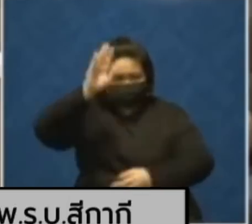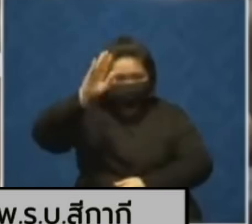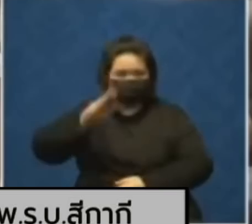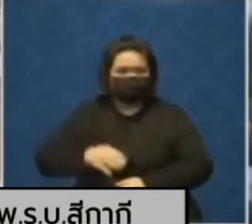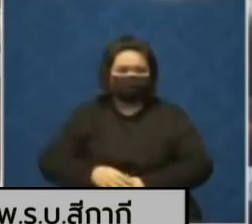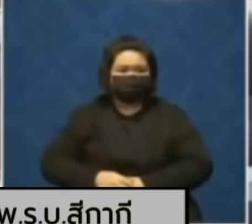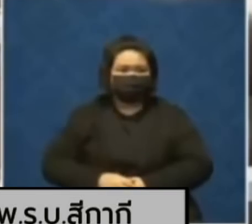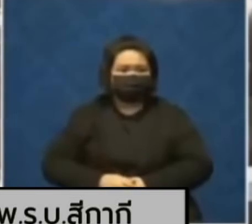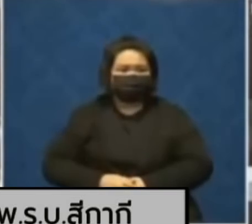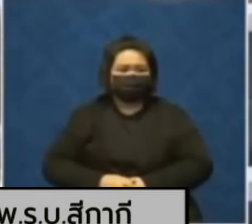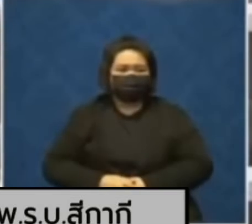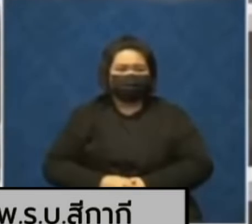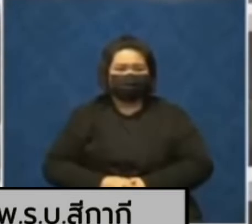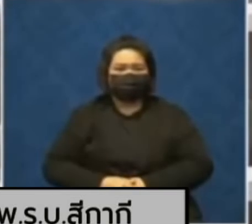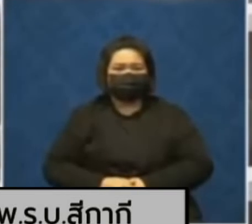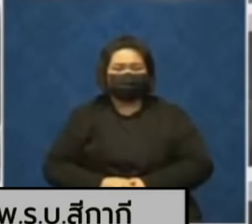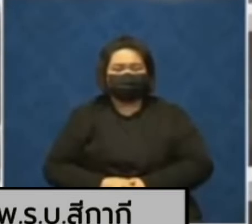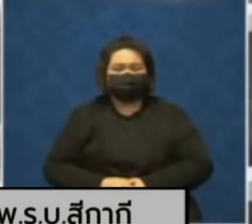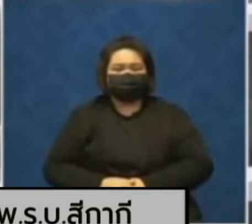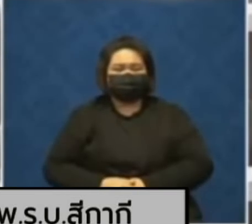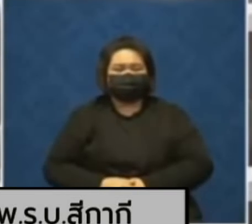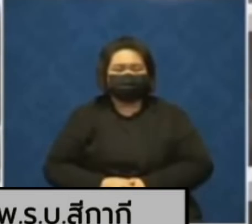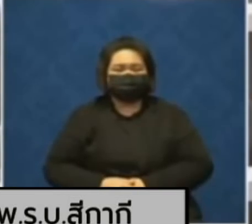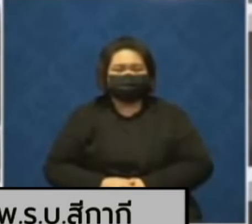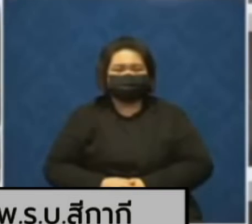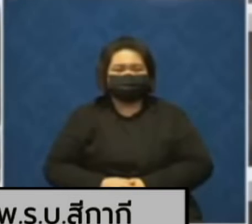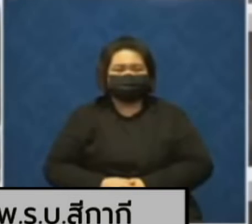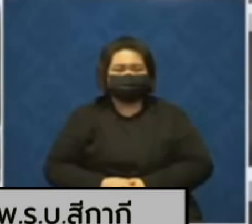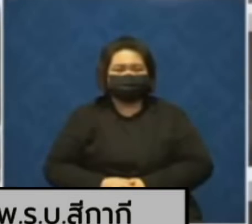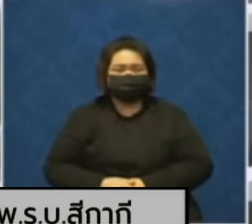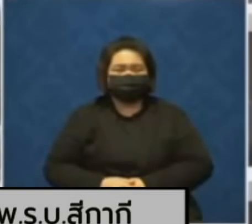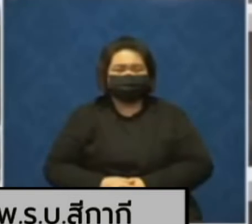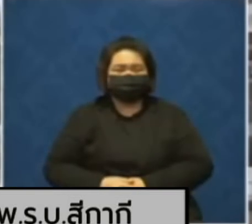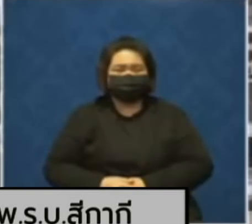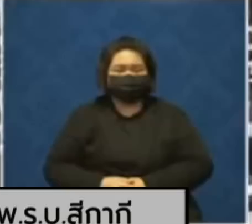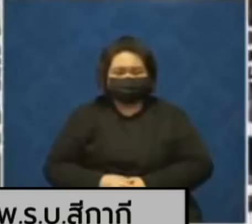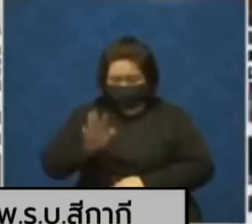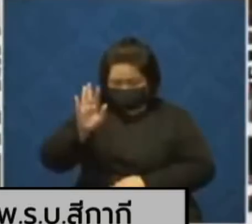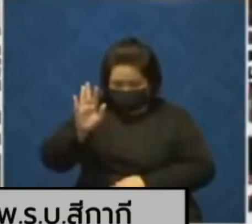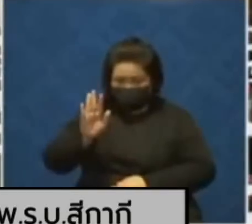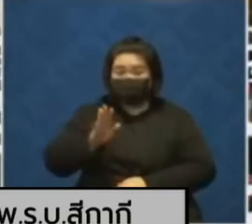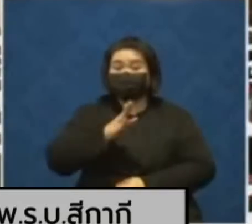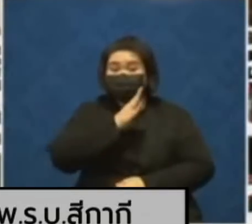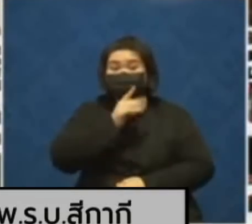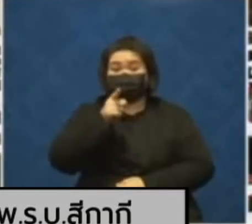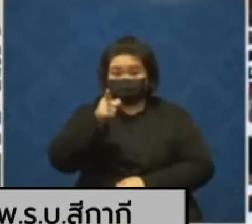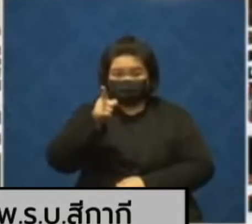้อยางประทวงอยู่